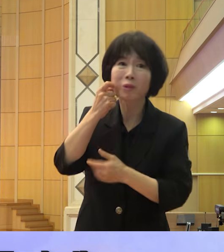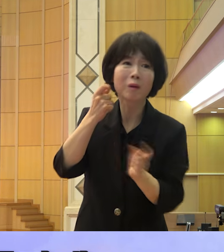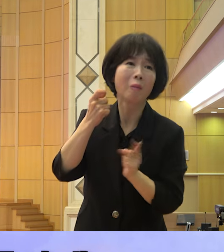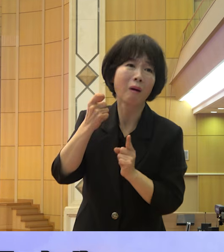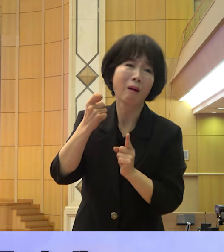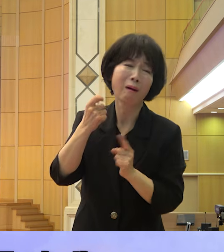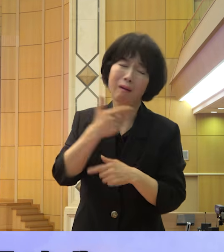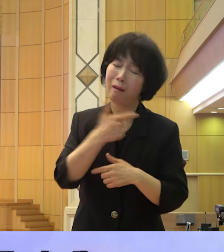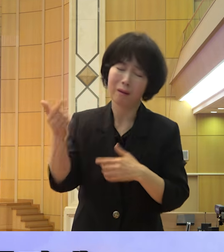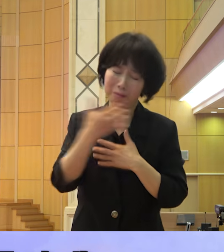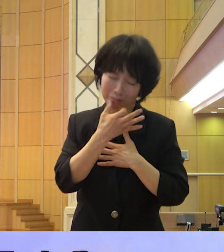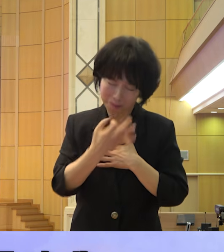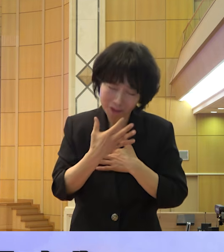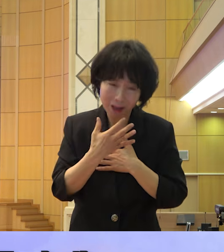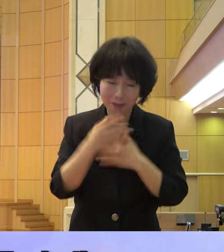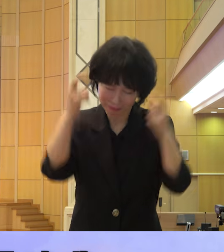얼마나